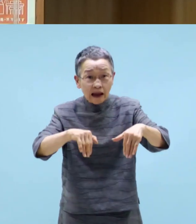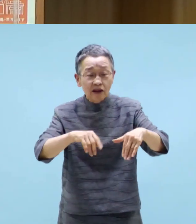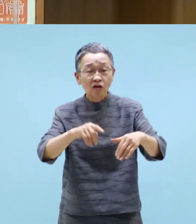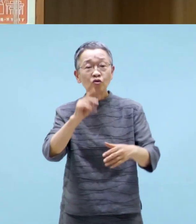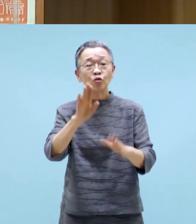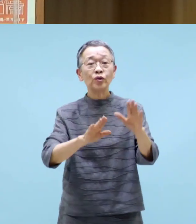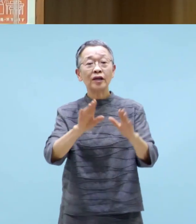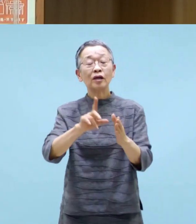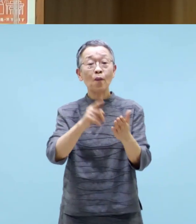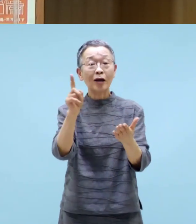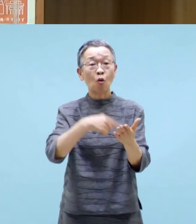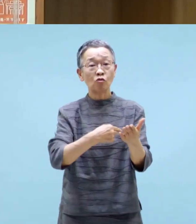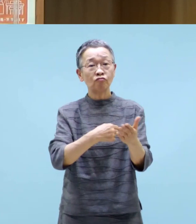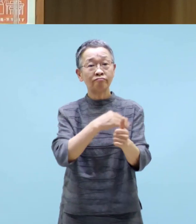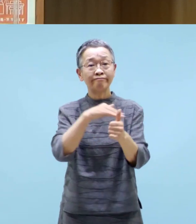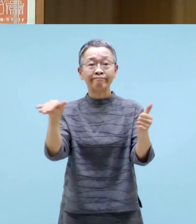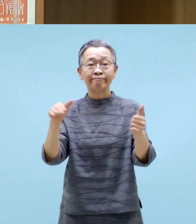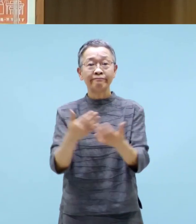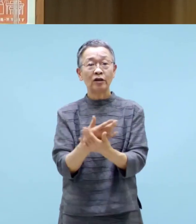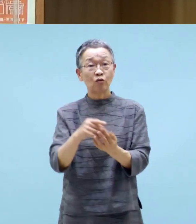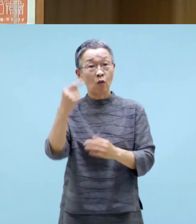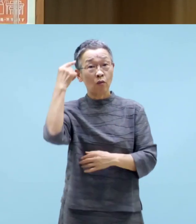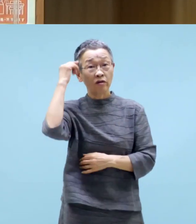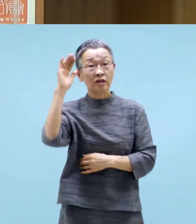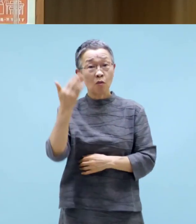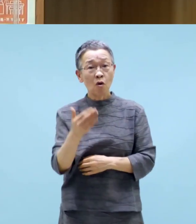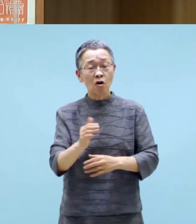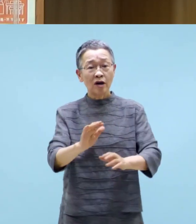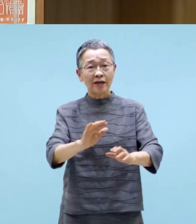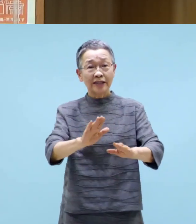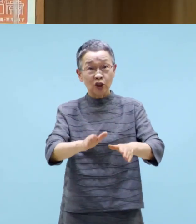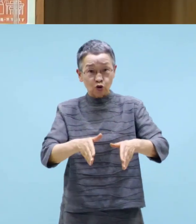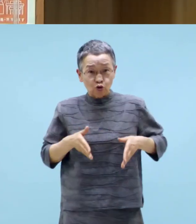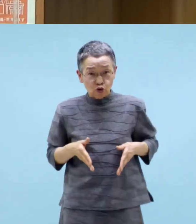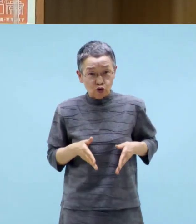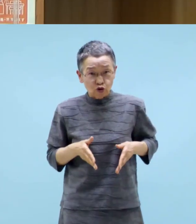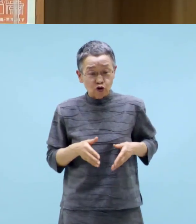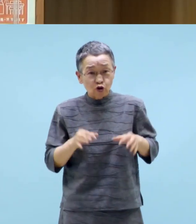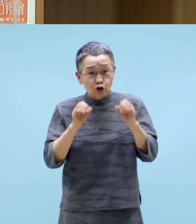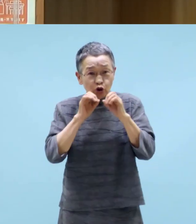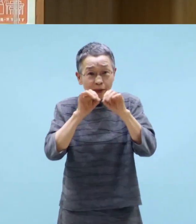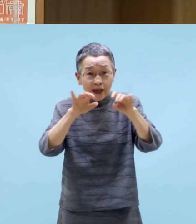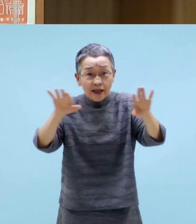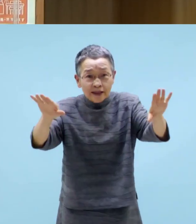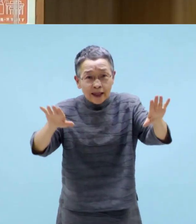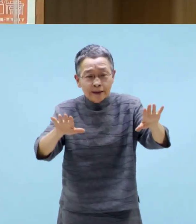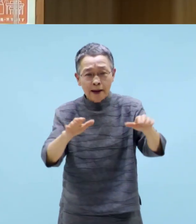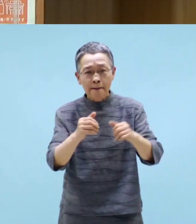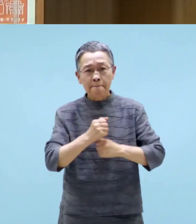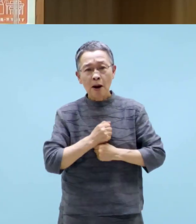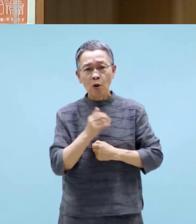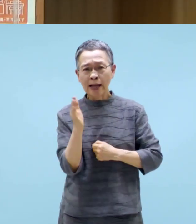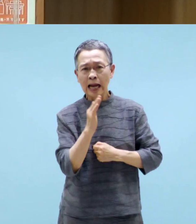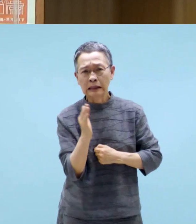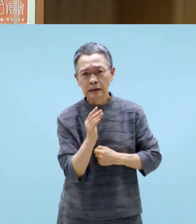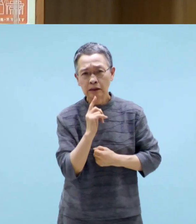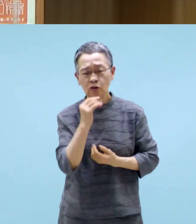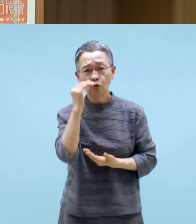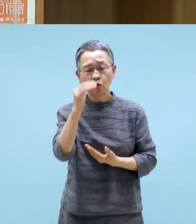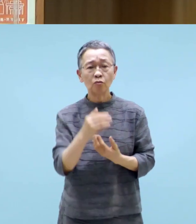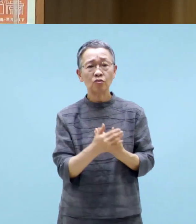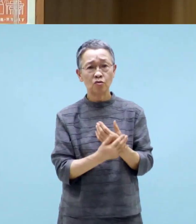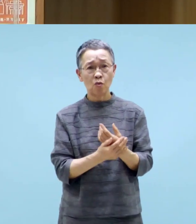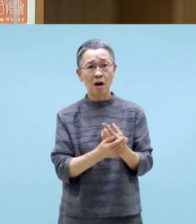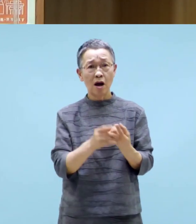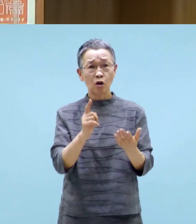になっていると思うんですけど、自粛呼びかけに対して守らなかったとか処分の対象として想定されて